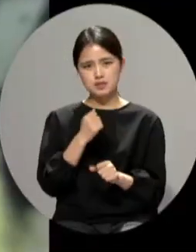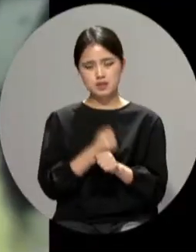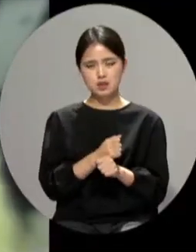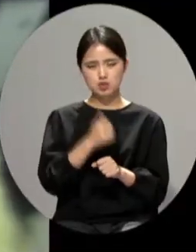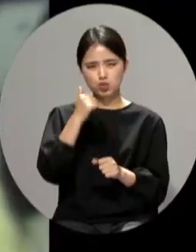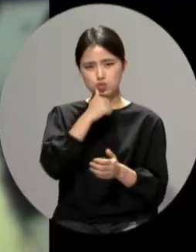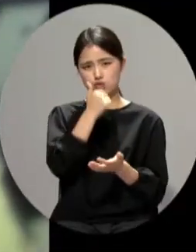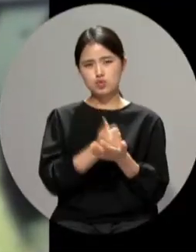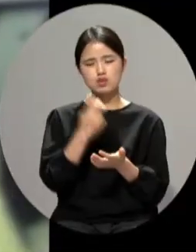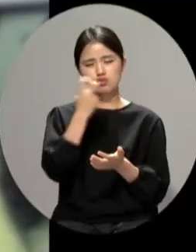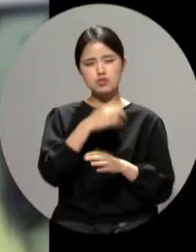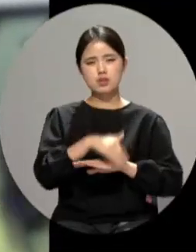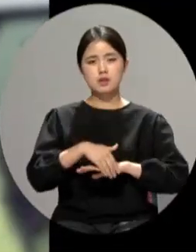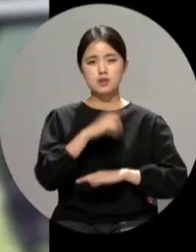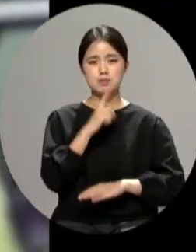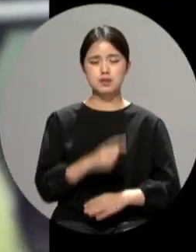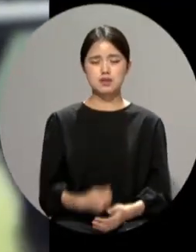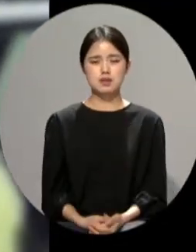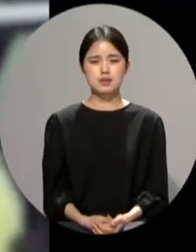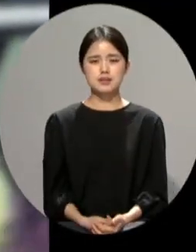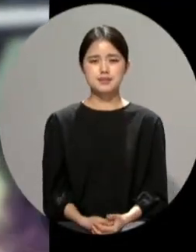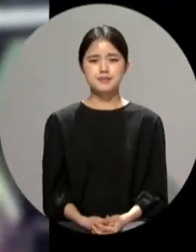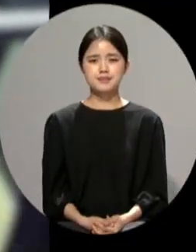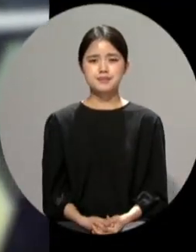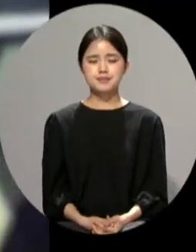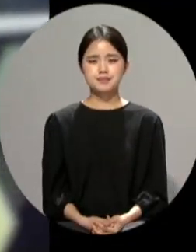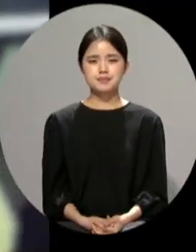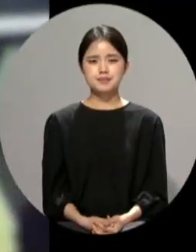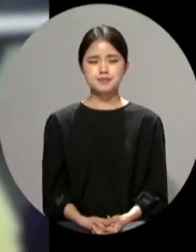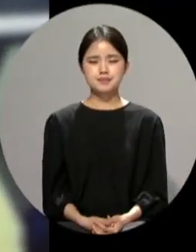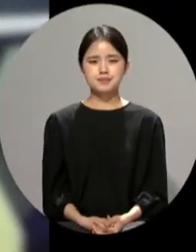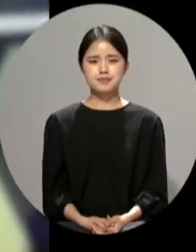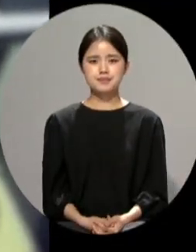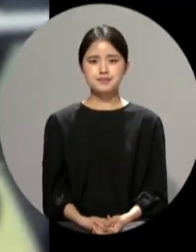밝히는 등 수사를 이어갈 계획입니다. MBC 뉴스 전재웅입니다.